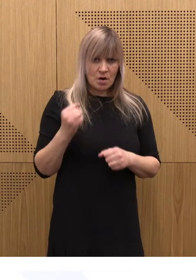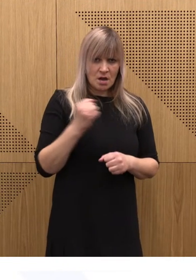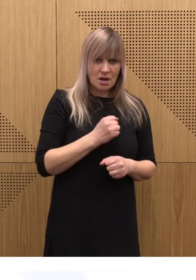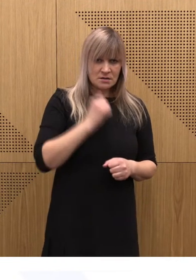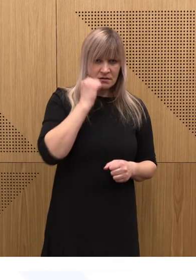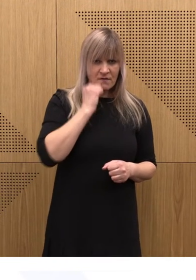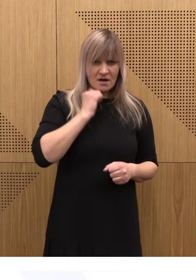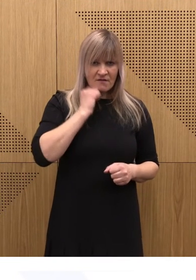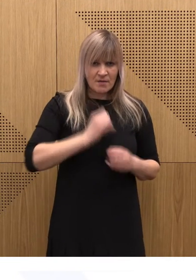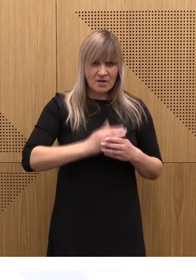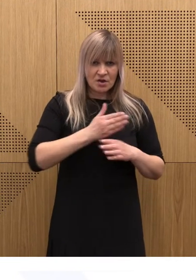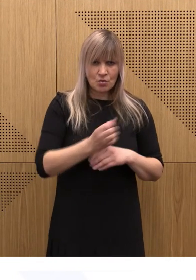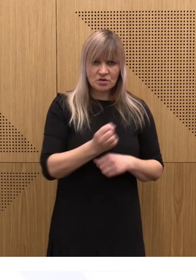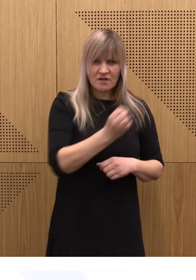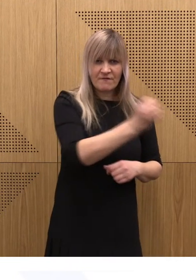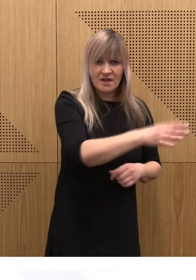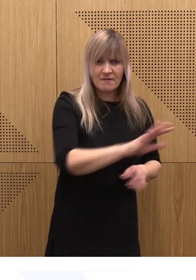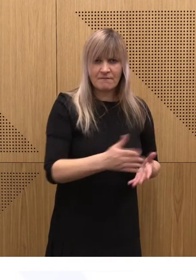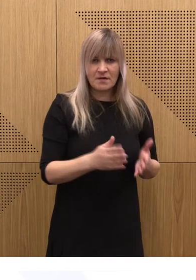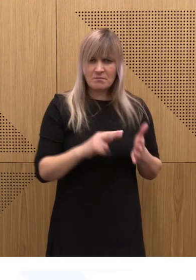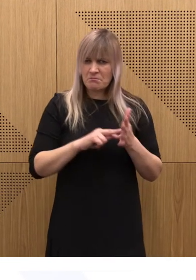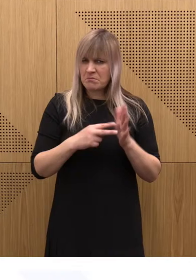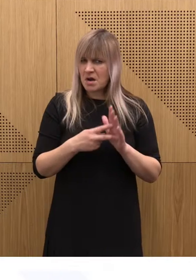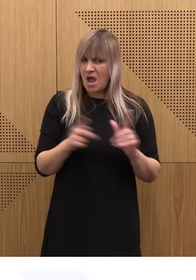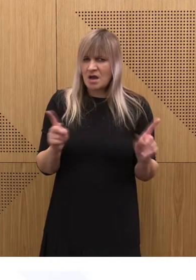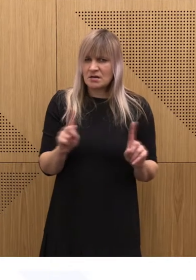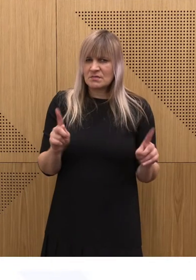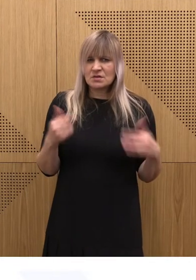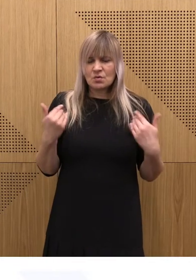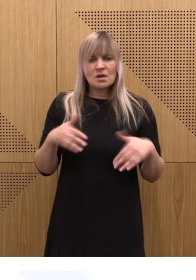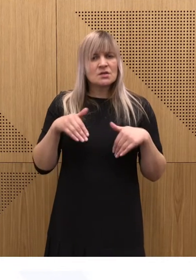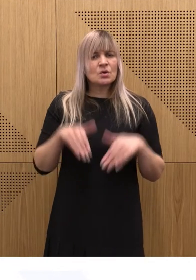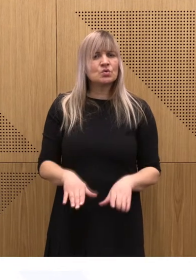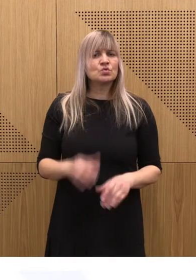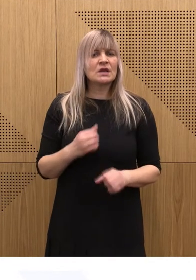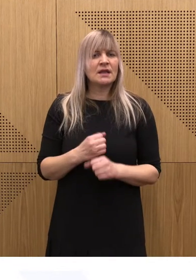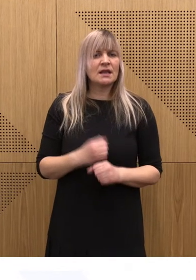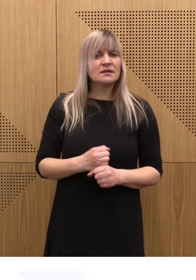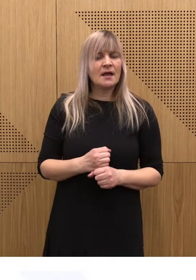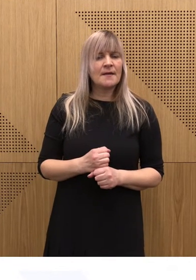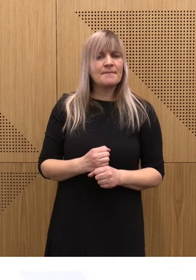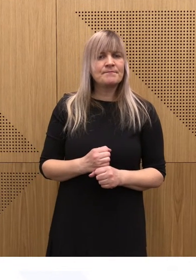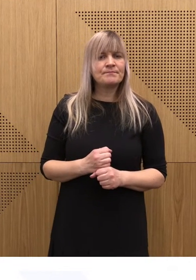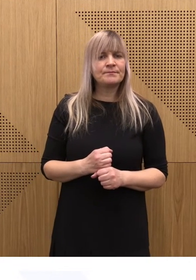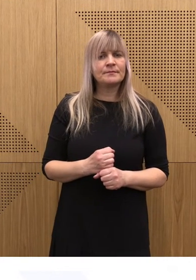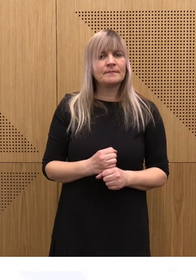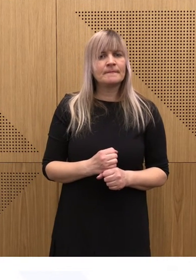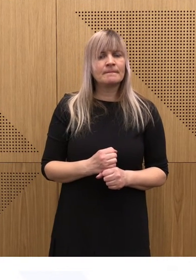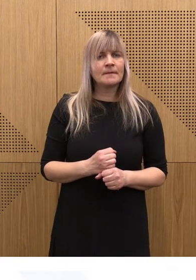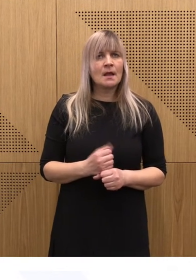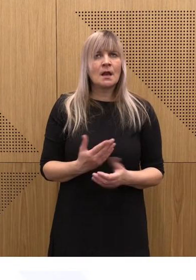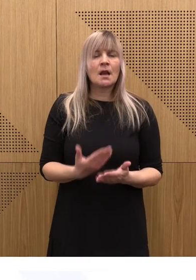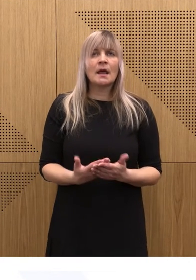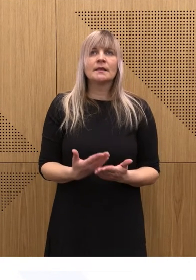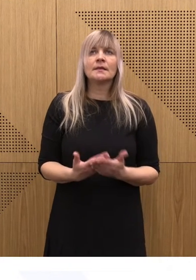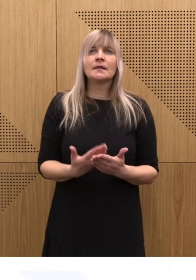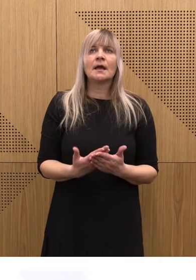vanavanemate juurde. Ehk et mis see plaan on, et mille järgi te otsustate, kui te teete sellised otsused, et